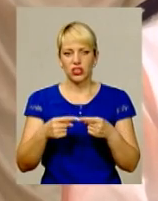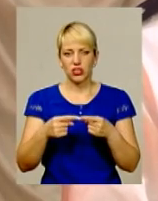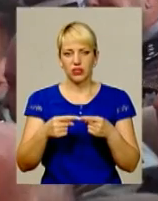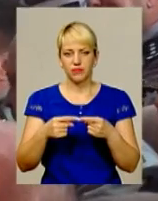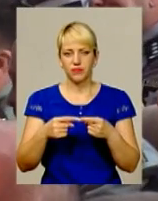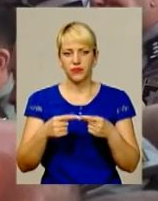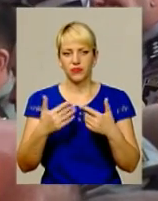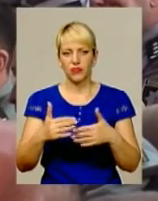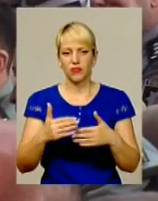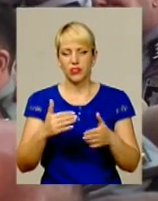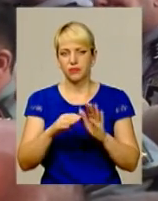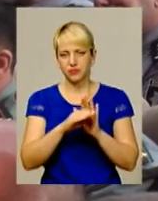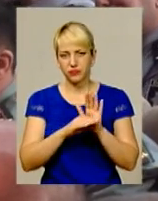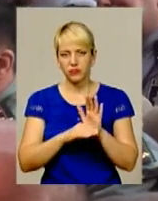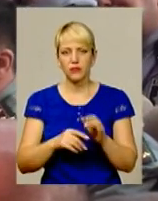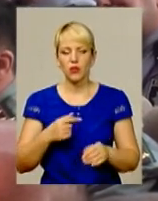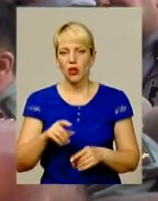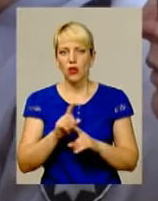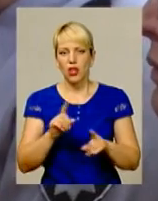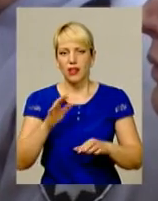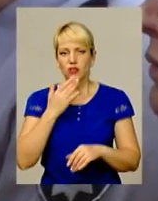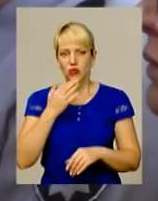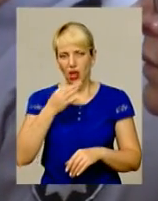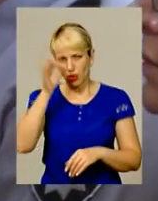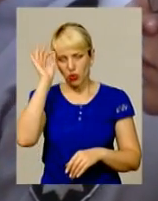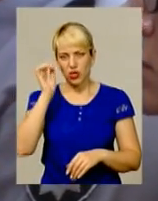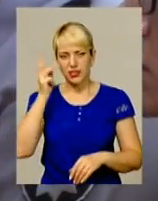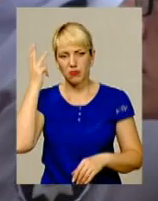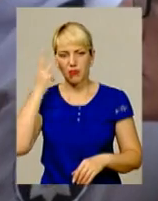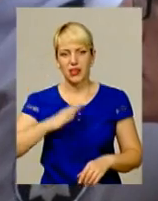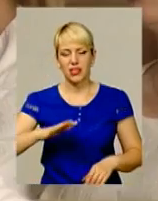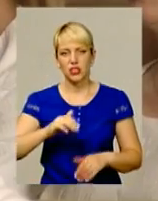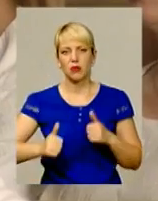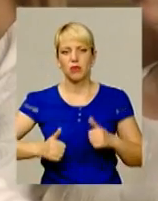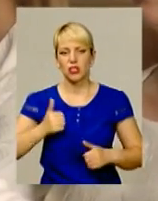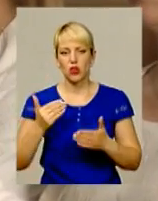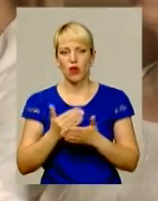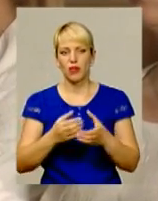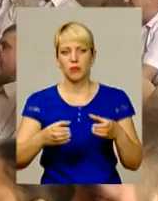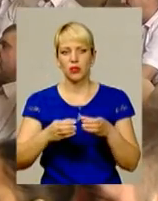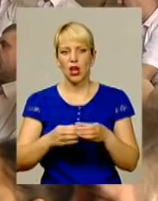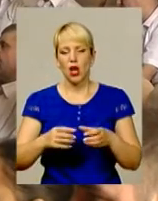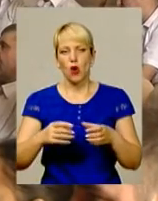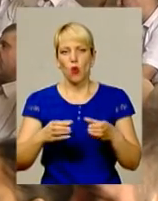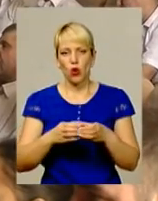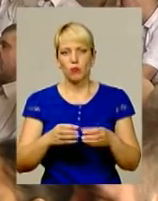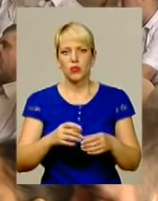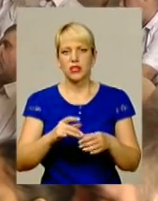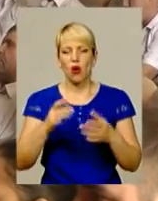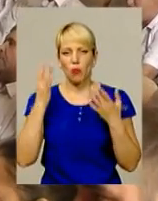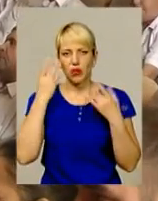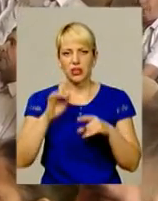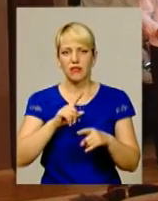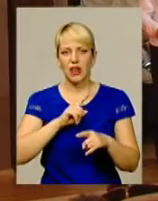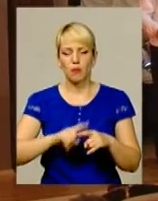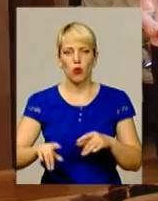структура. Особливо у Нацполіції Хмельниччині нині пишаються новим підрозділом – корпусом оперативно-раптової дії КОРТ.